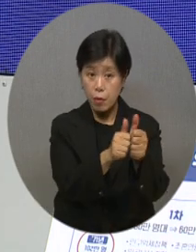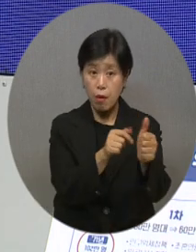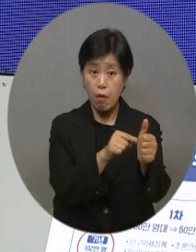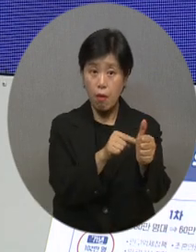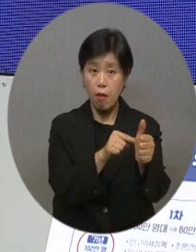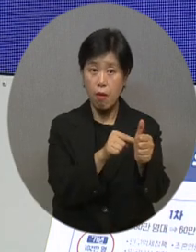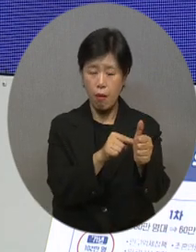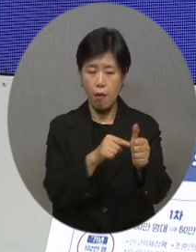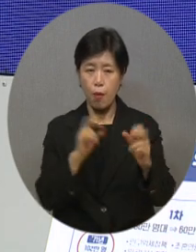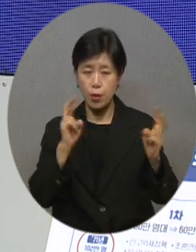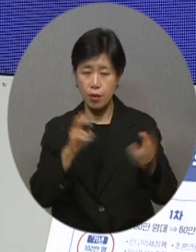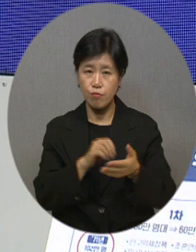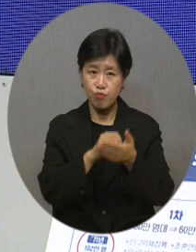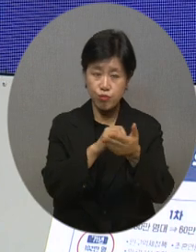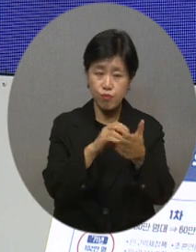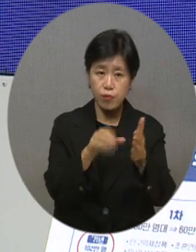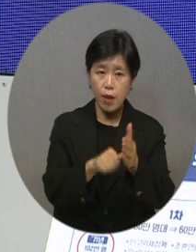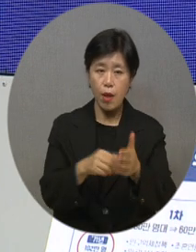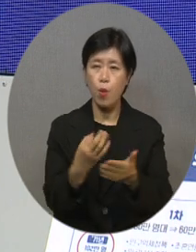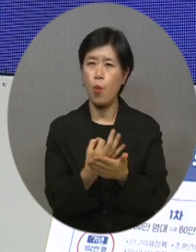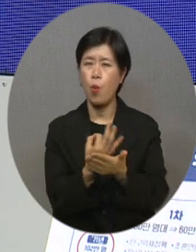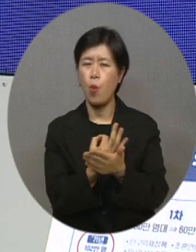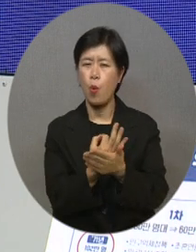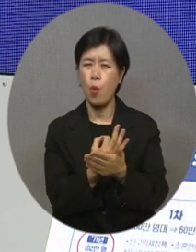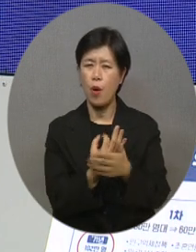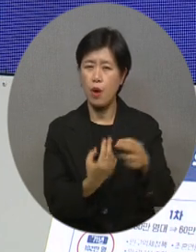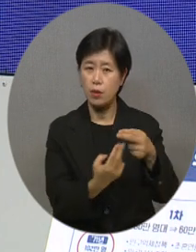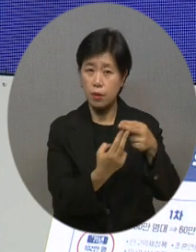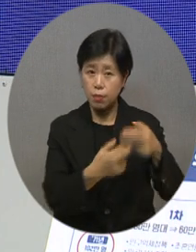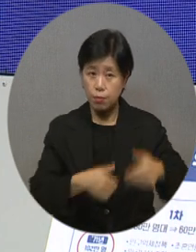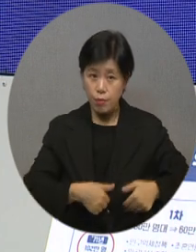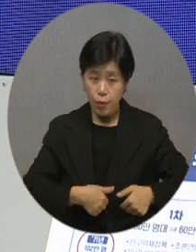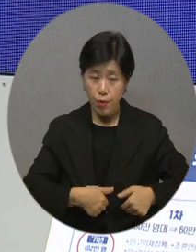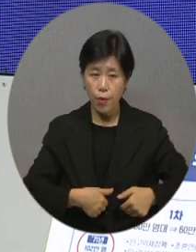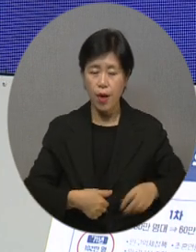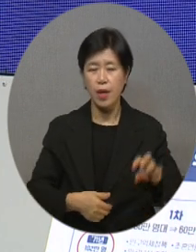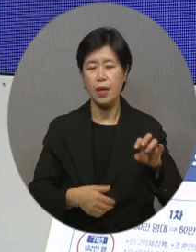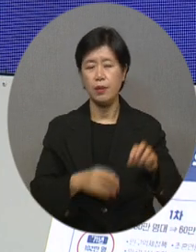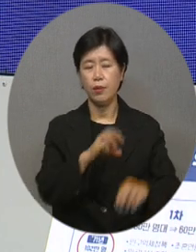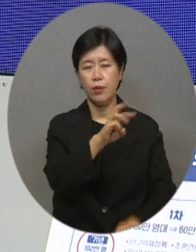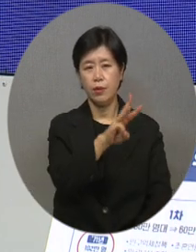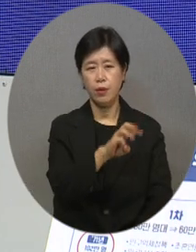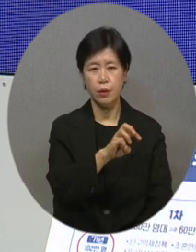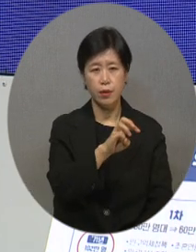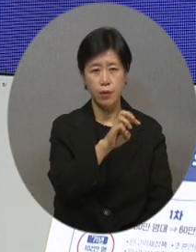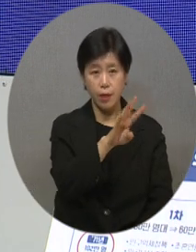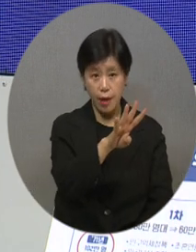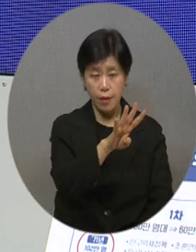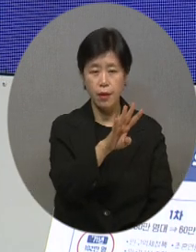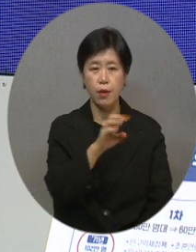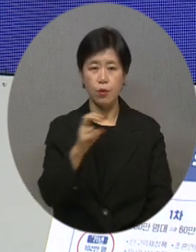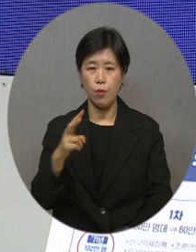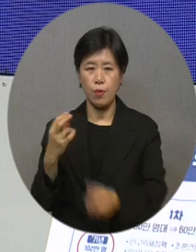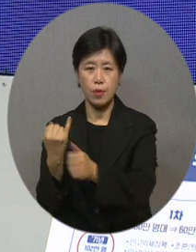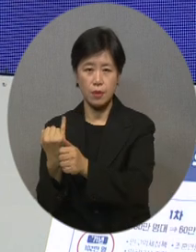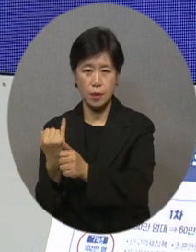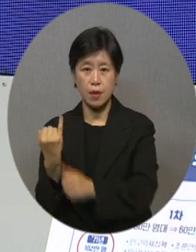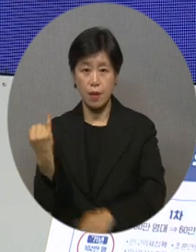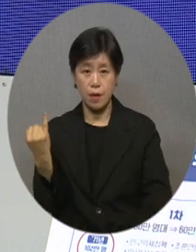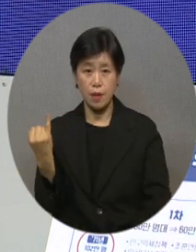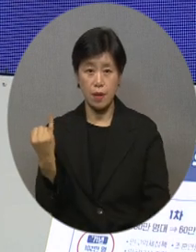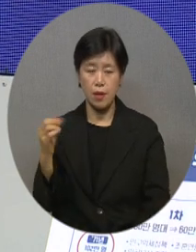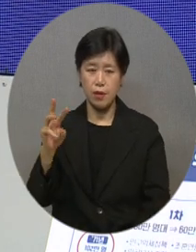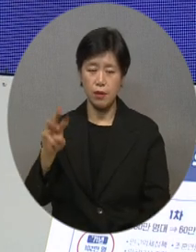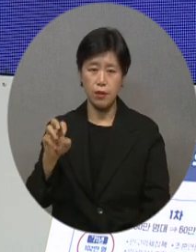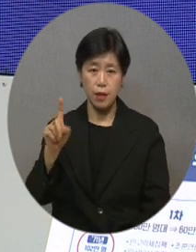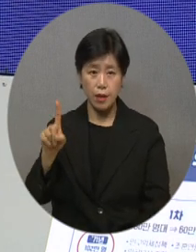되잖아요. 34세 결혼을 하고요. 여자 같은 경우에는 31에 결혼을 합니다. 그리고 되다 보니까 첫째